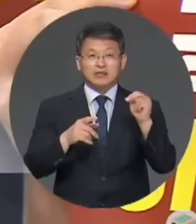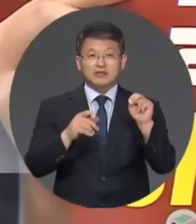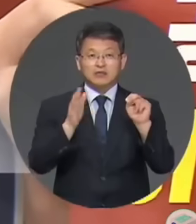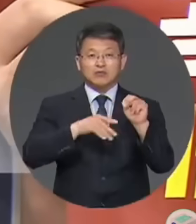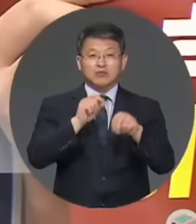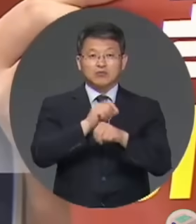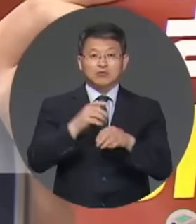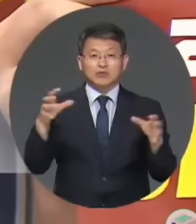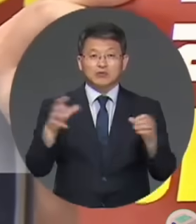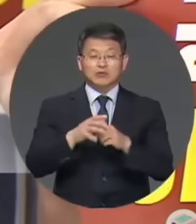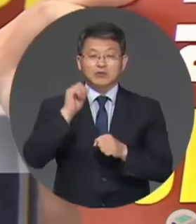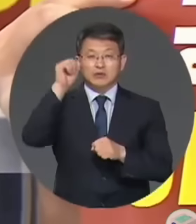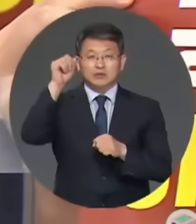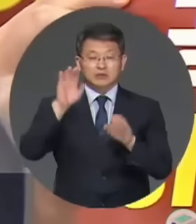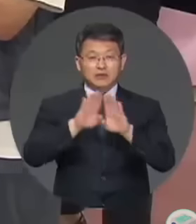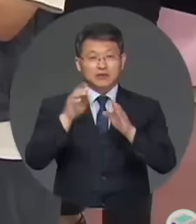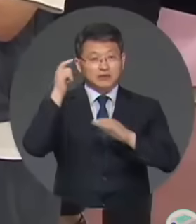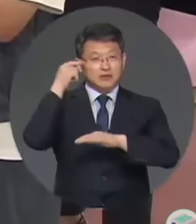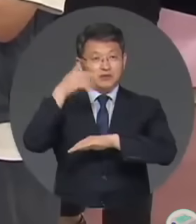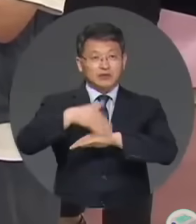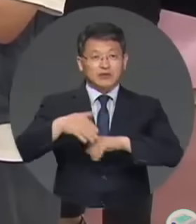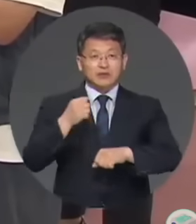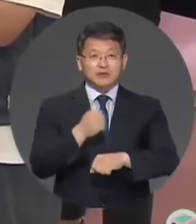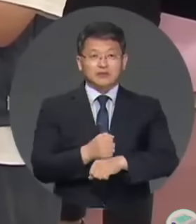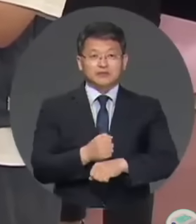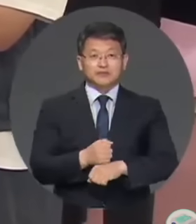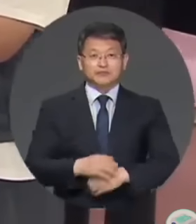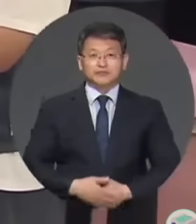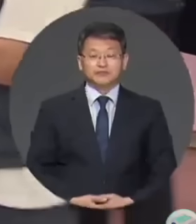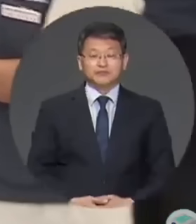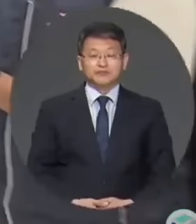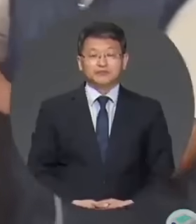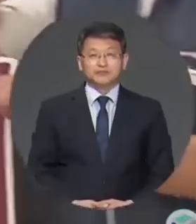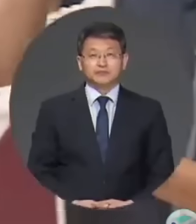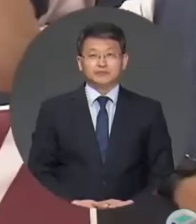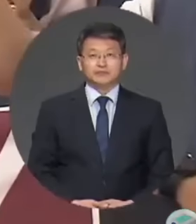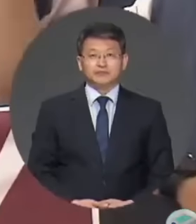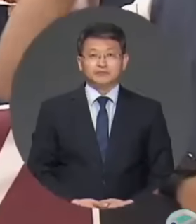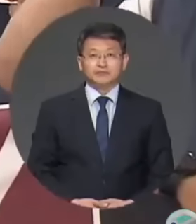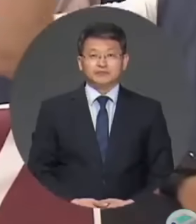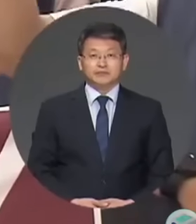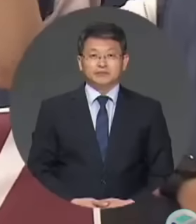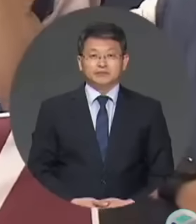명이 모이는 집회를 열기로 했습니다. MBC 뉴스 김태석입니다.